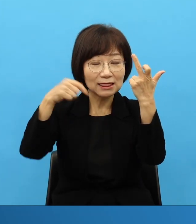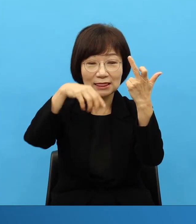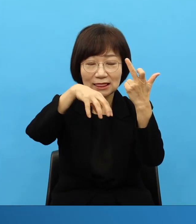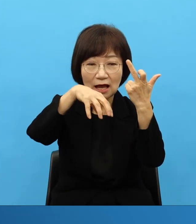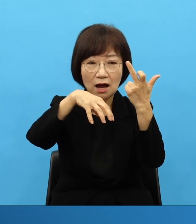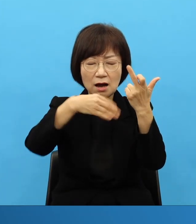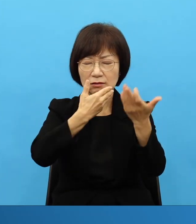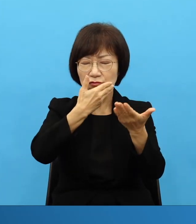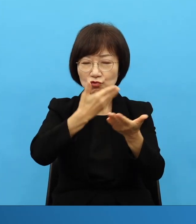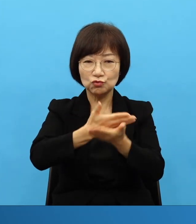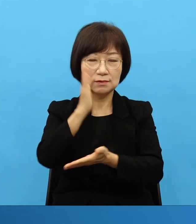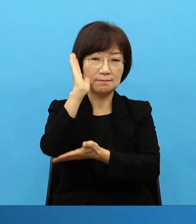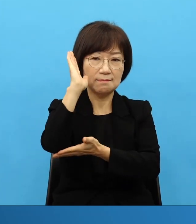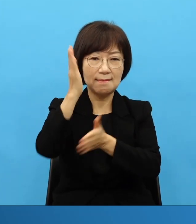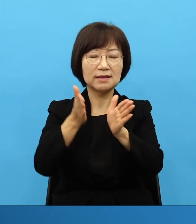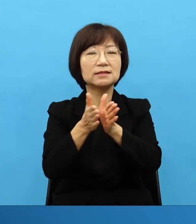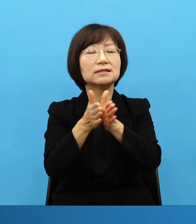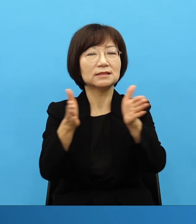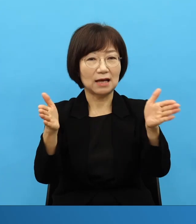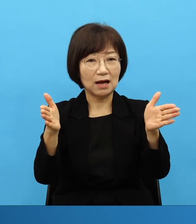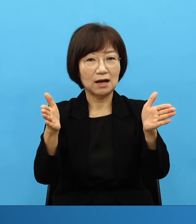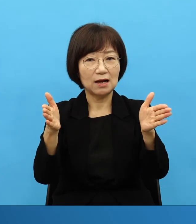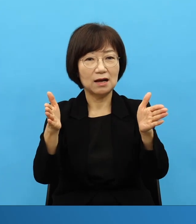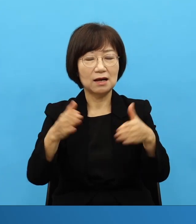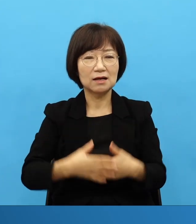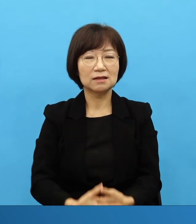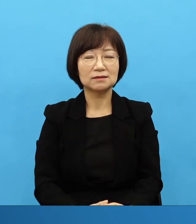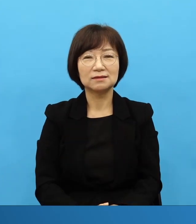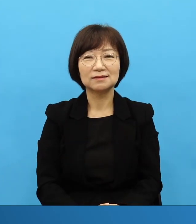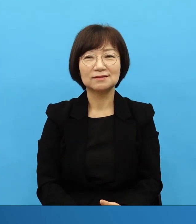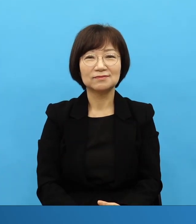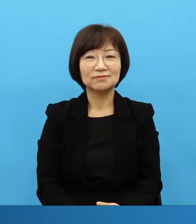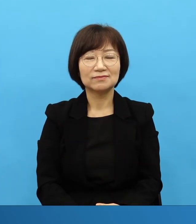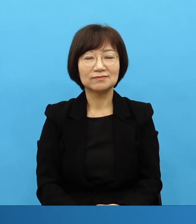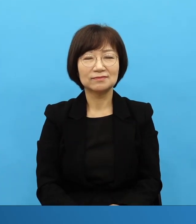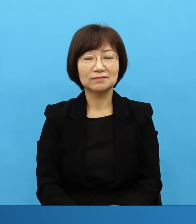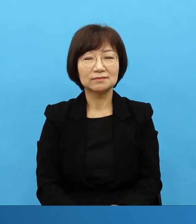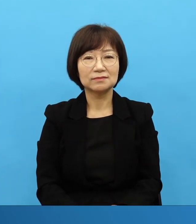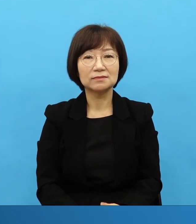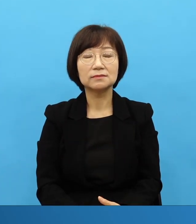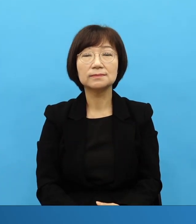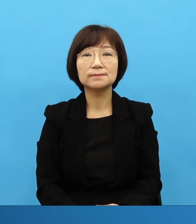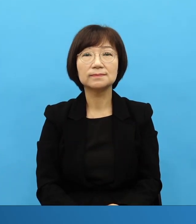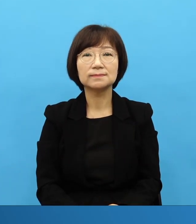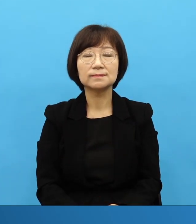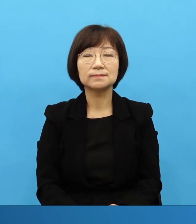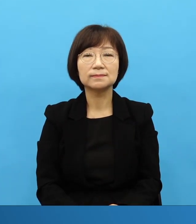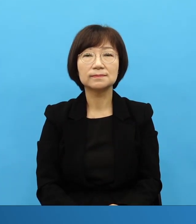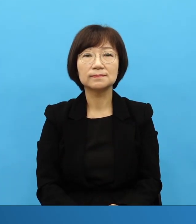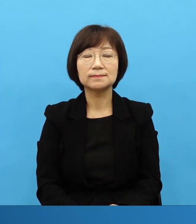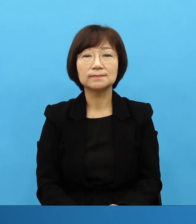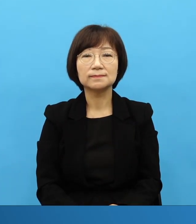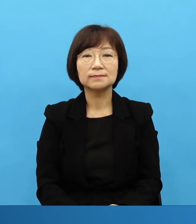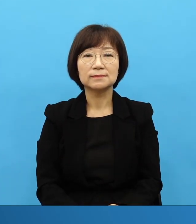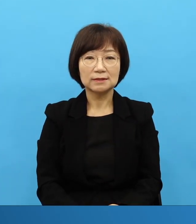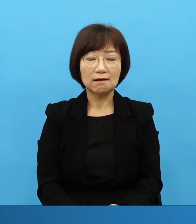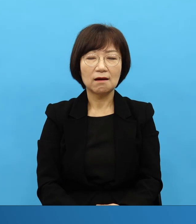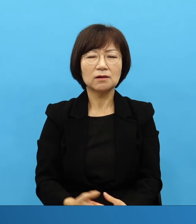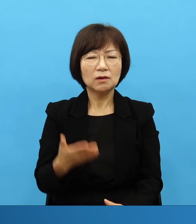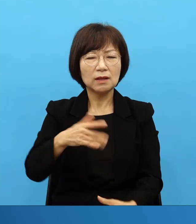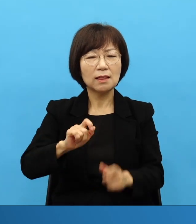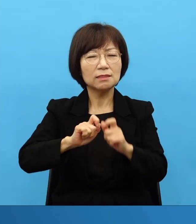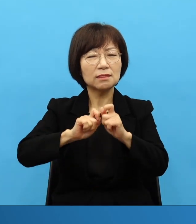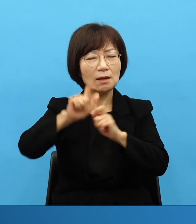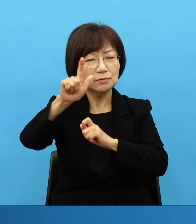resurrection, as we look into the book of Acts in chapter 1, this becomes a tremendous 지금 message. 대부분 성도님들 그 벽에 부딪혀 있는 겁니다. But